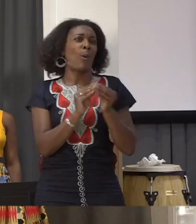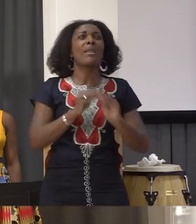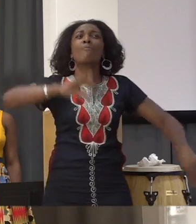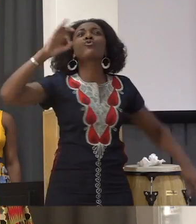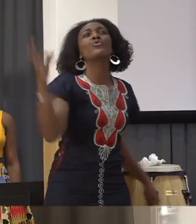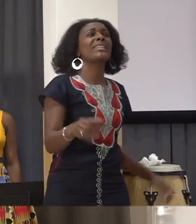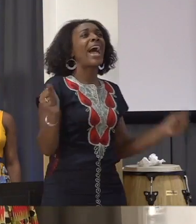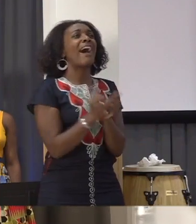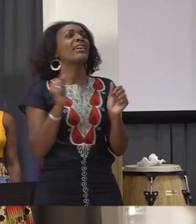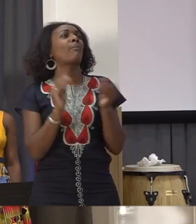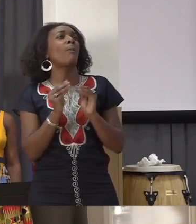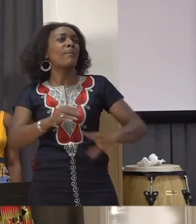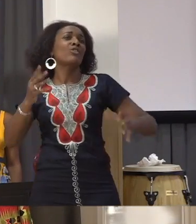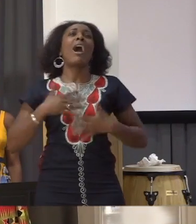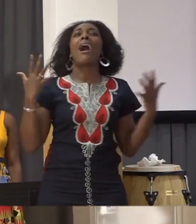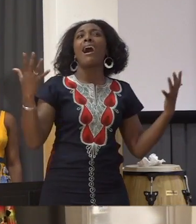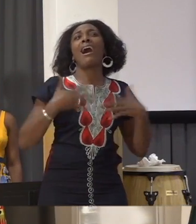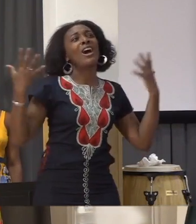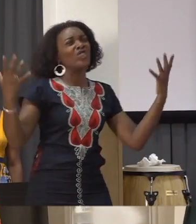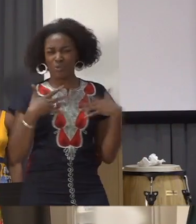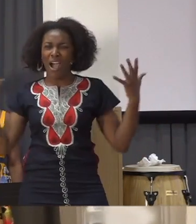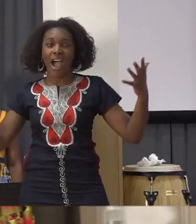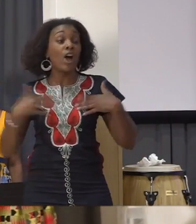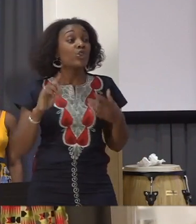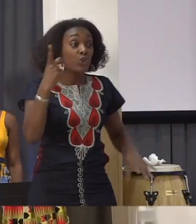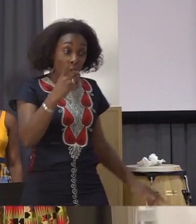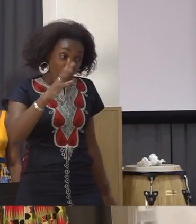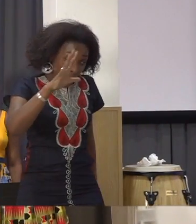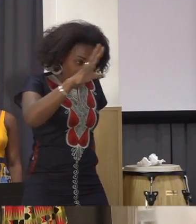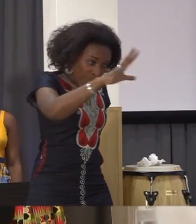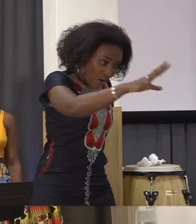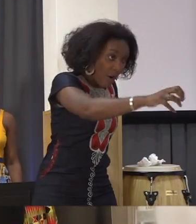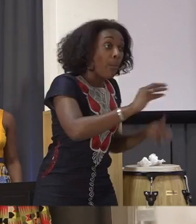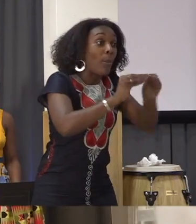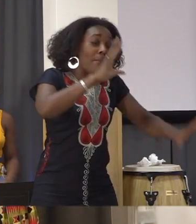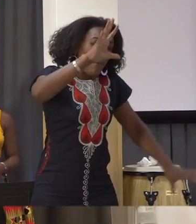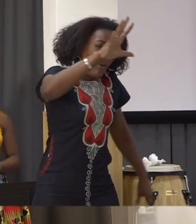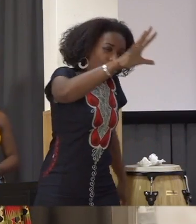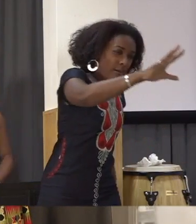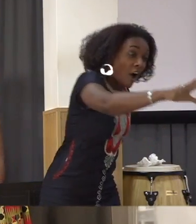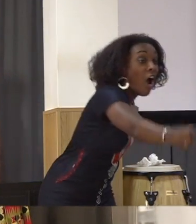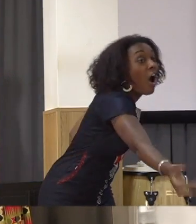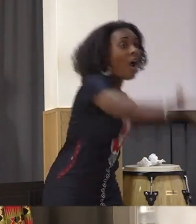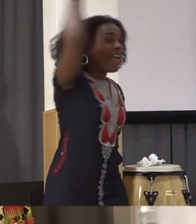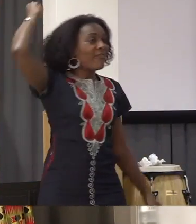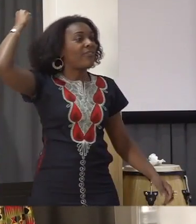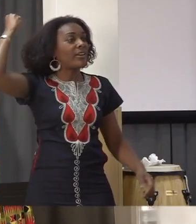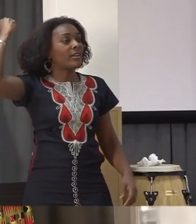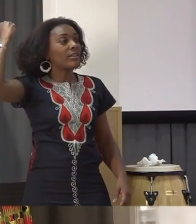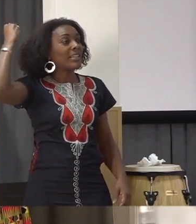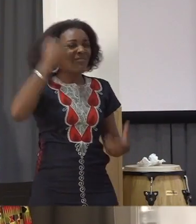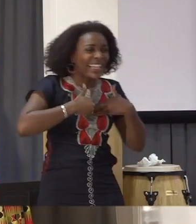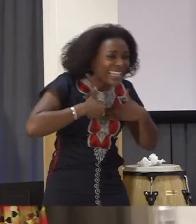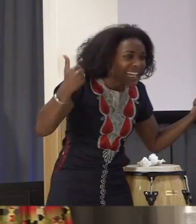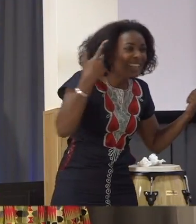du Saint-Esprit, Dieu va prendre ton épreuve, il va te l'enlever. Dieu va intervenir puissamment sur ta vie pour guérir